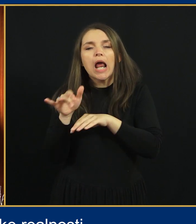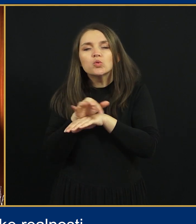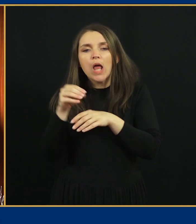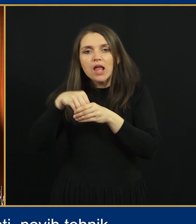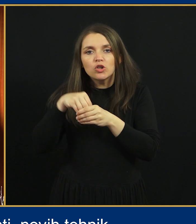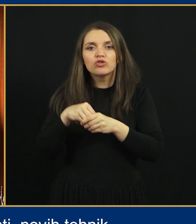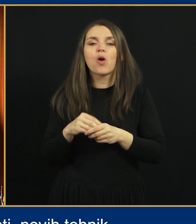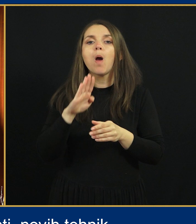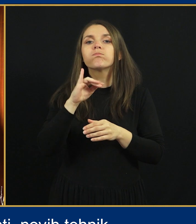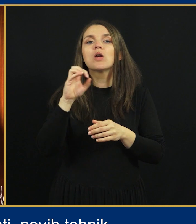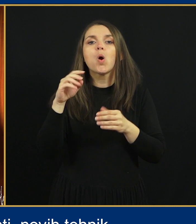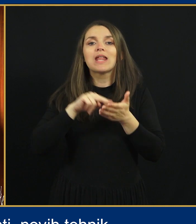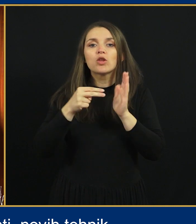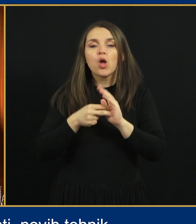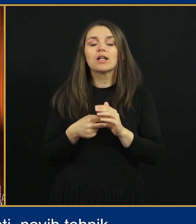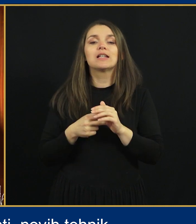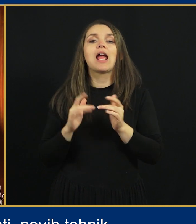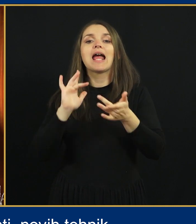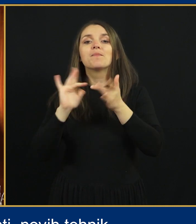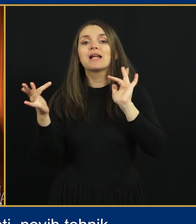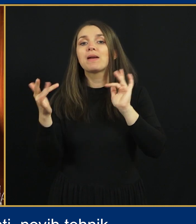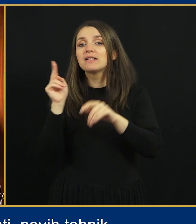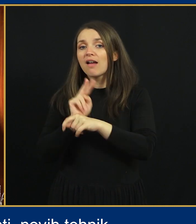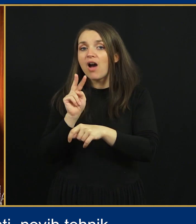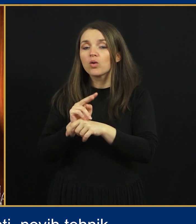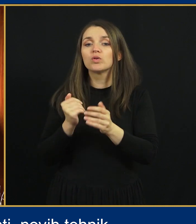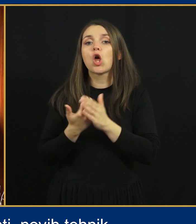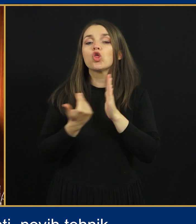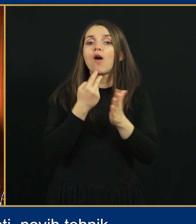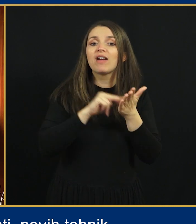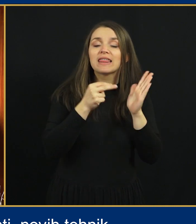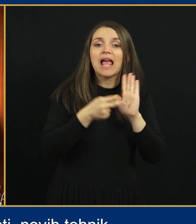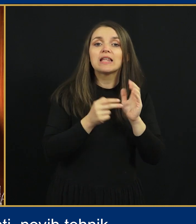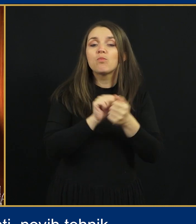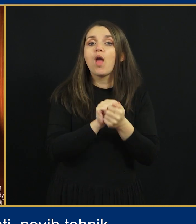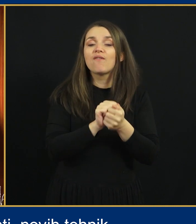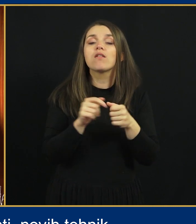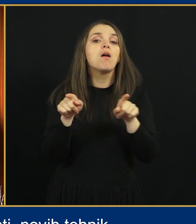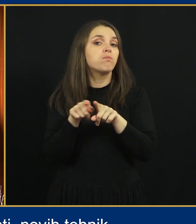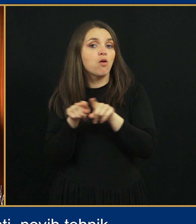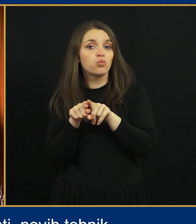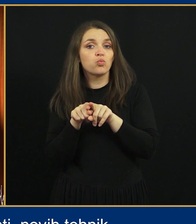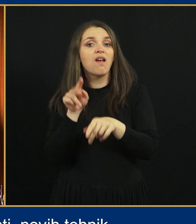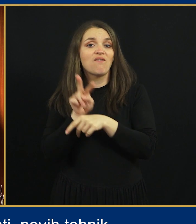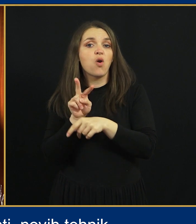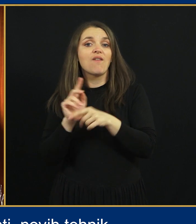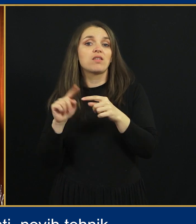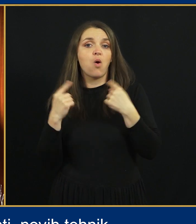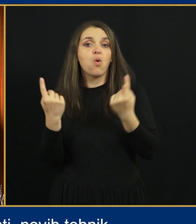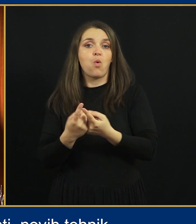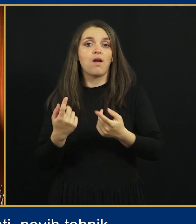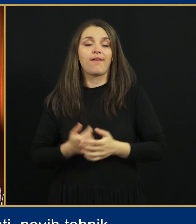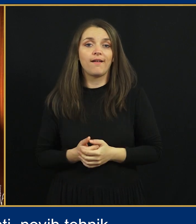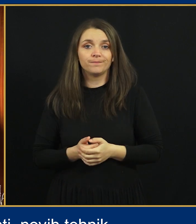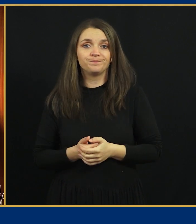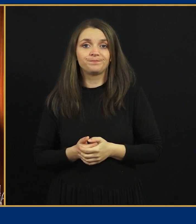računalništva, biotehnologije, kibernetske varnosti, novih tehnik bojevanja in nenazadnje tudi varovanja